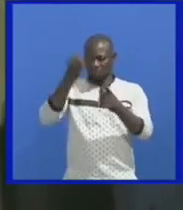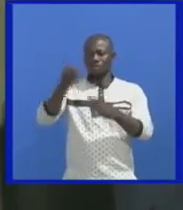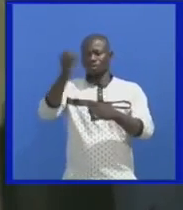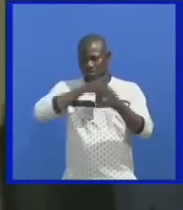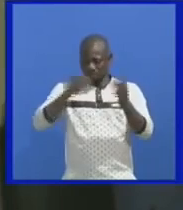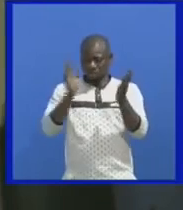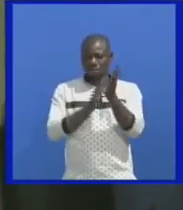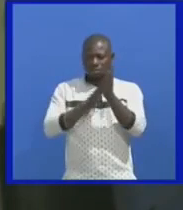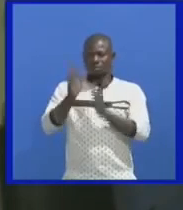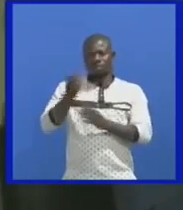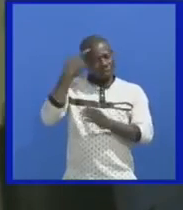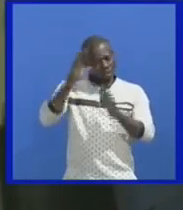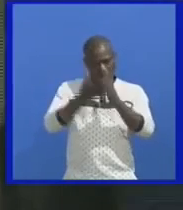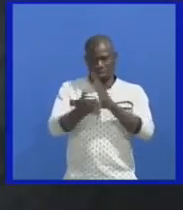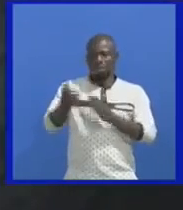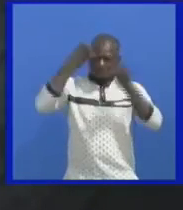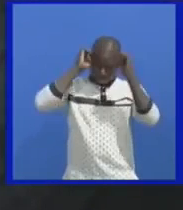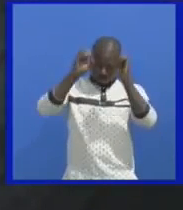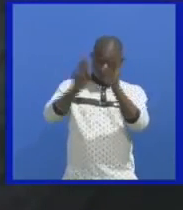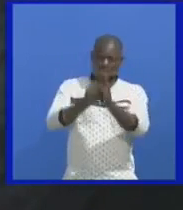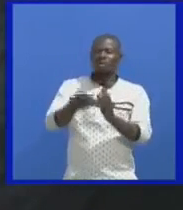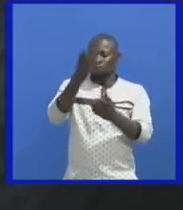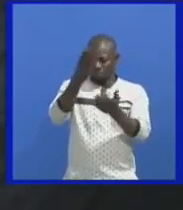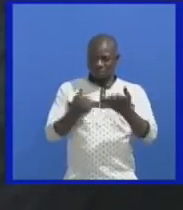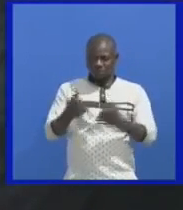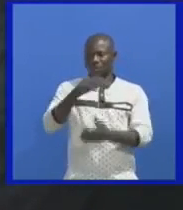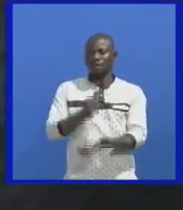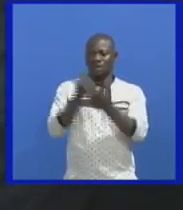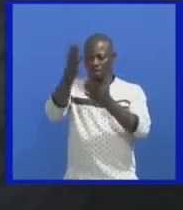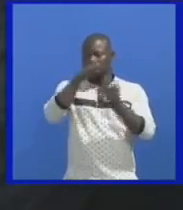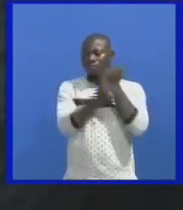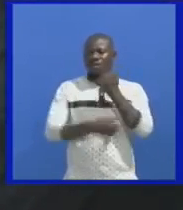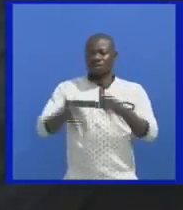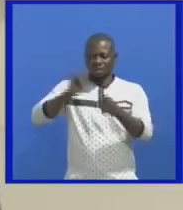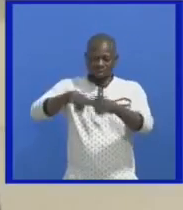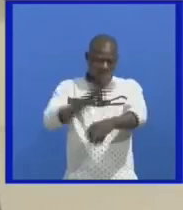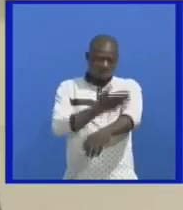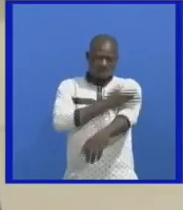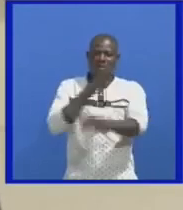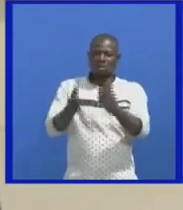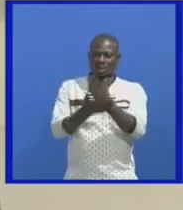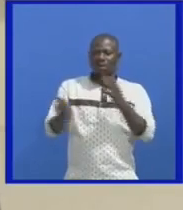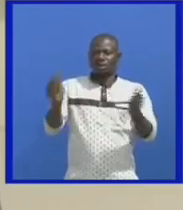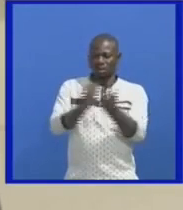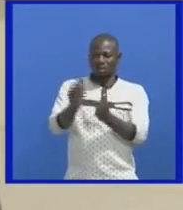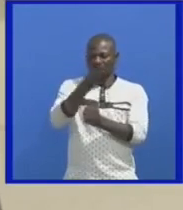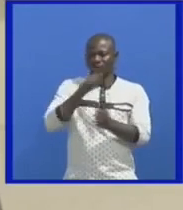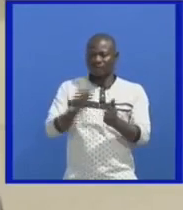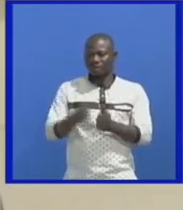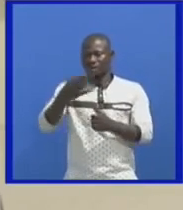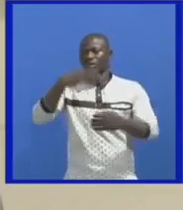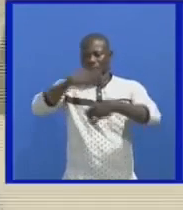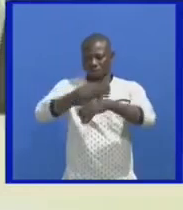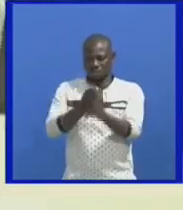l'éducation. Ce programme vise à aider les pays concernés à améliorer la qualité de l'éducation à travers la conception, la gestion et le